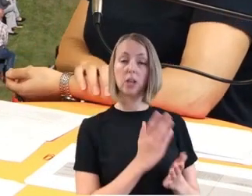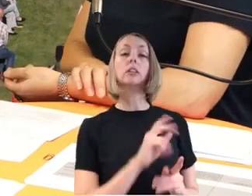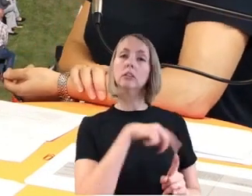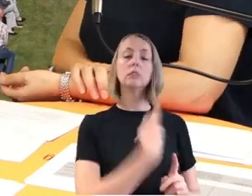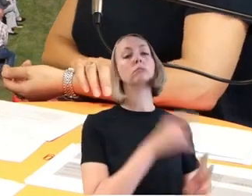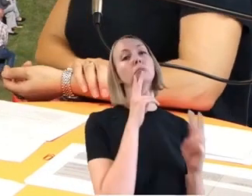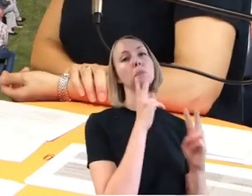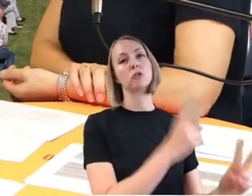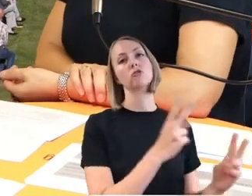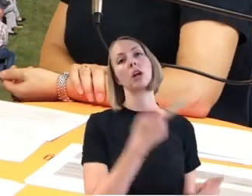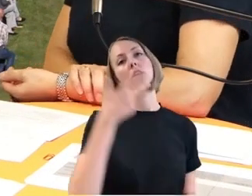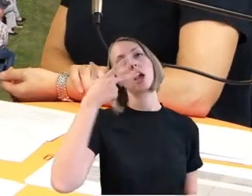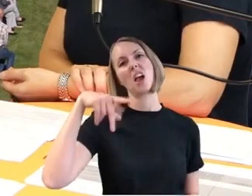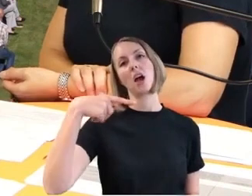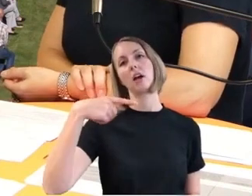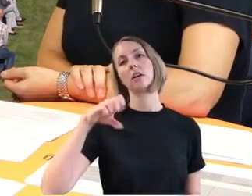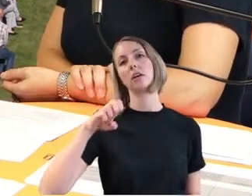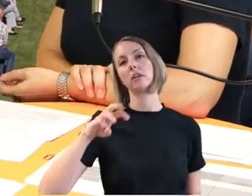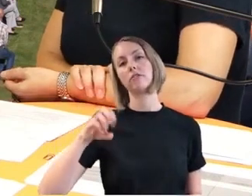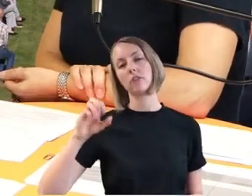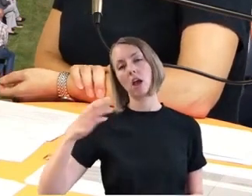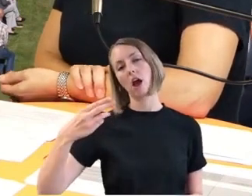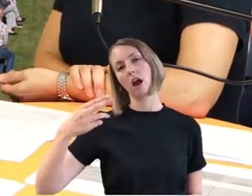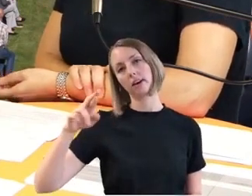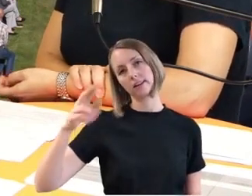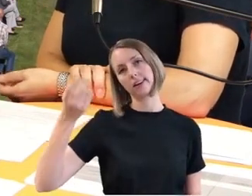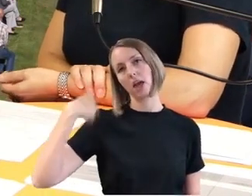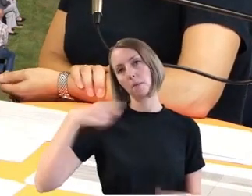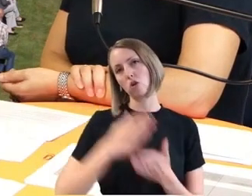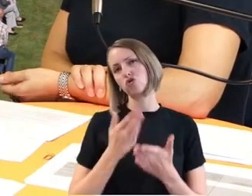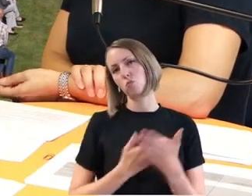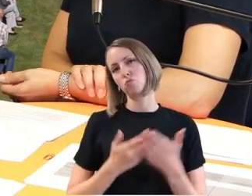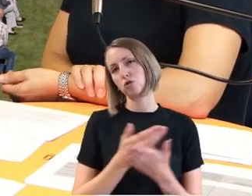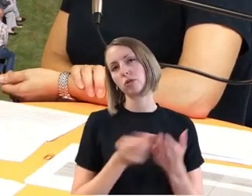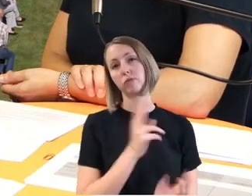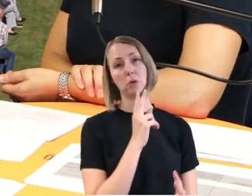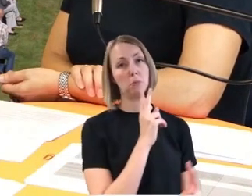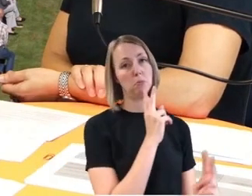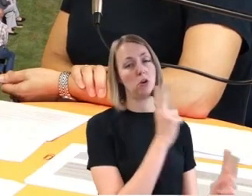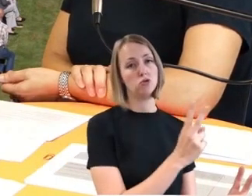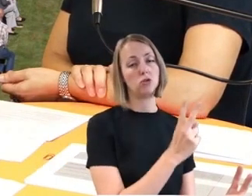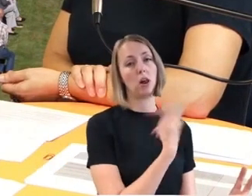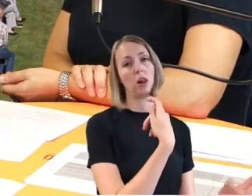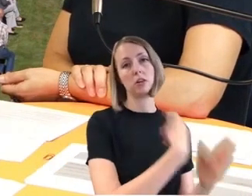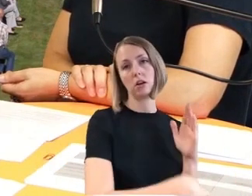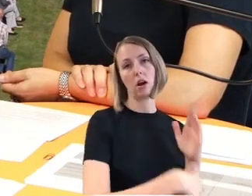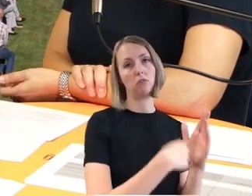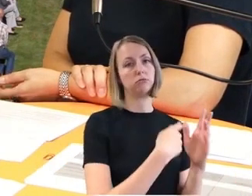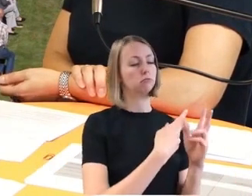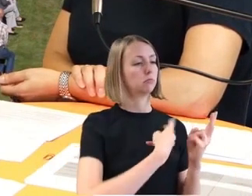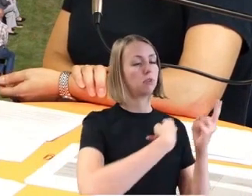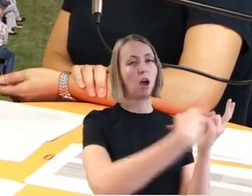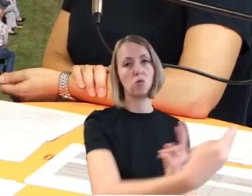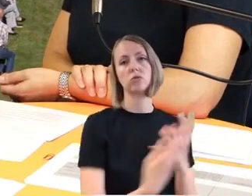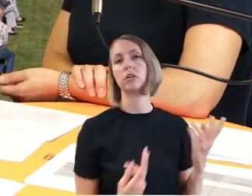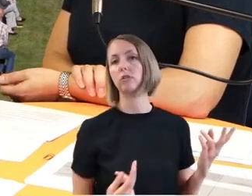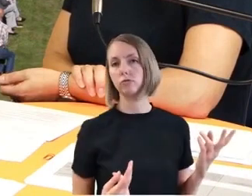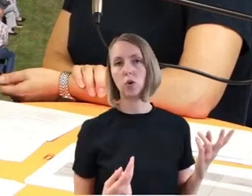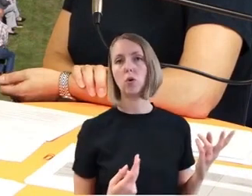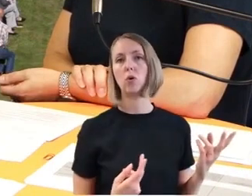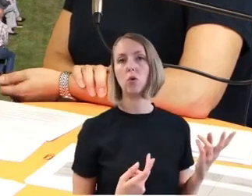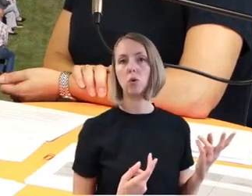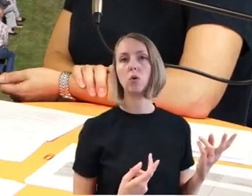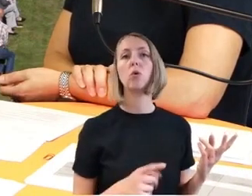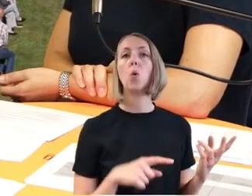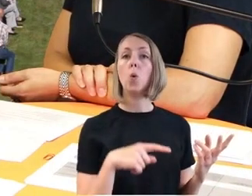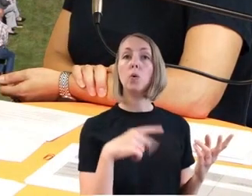gewähre eben auch schon beschrieben hat und begleiten aber auch diese beschaffungsmaßnahmen die auslieferung auch die bediener rinnen und bediener